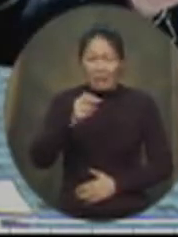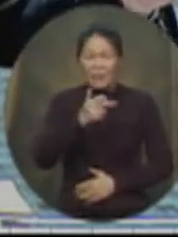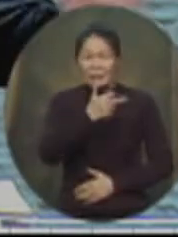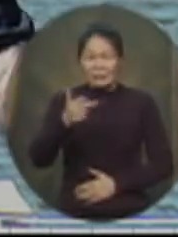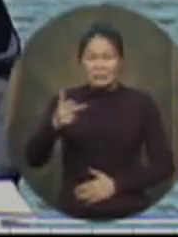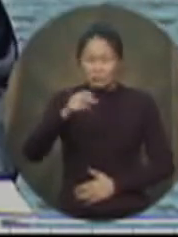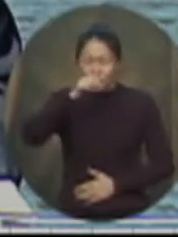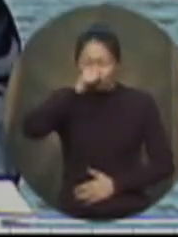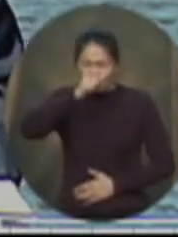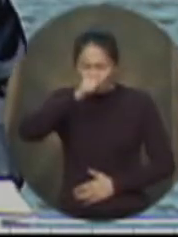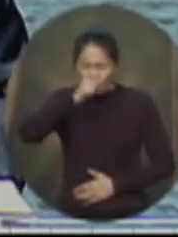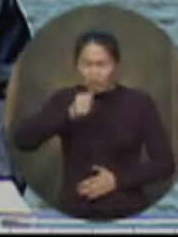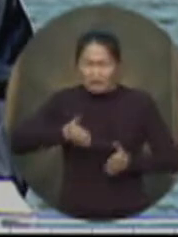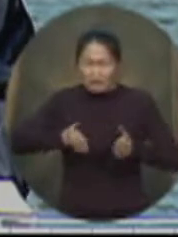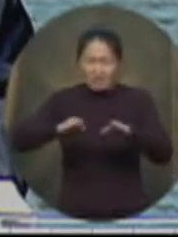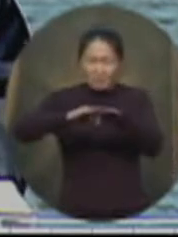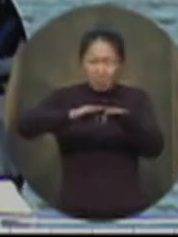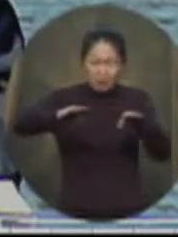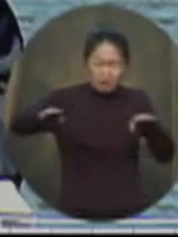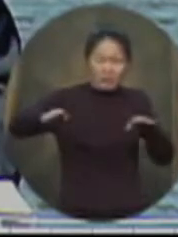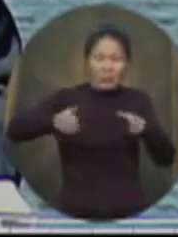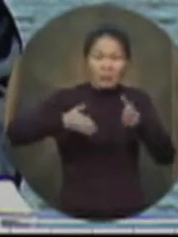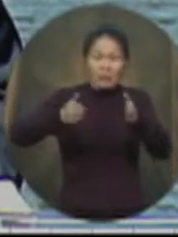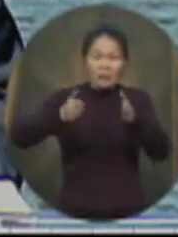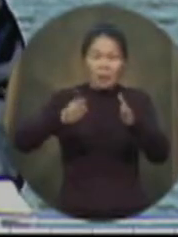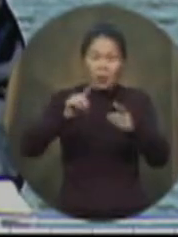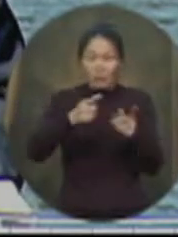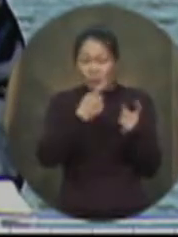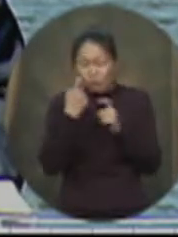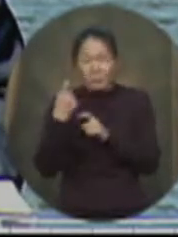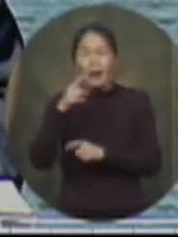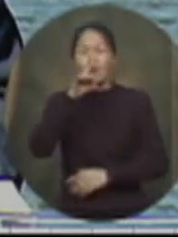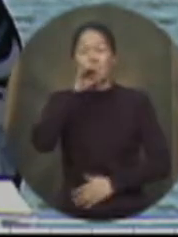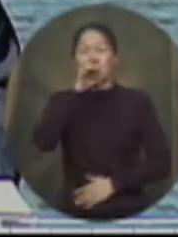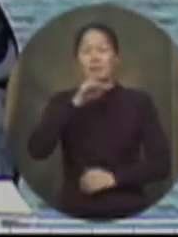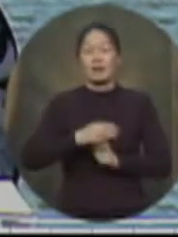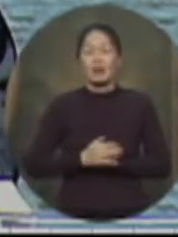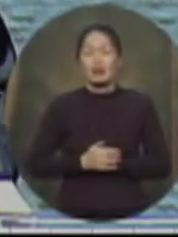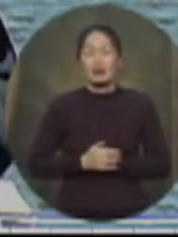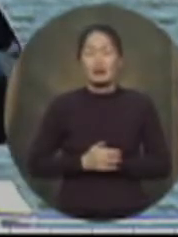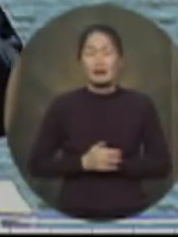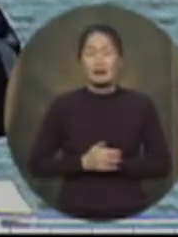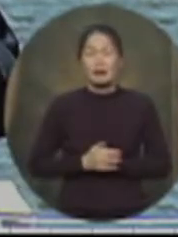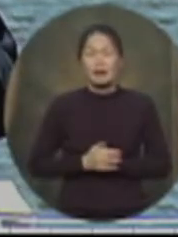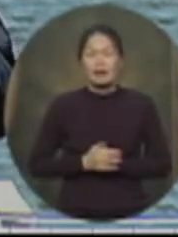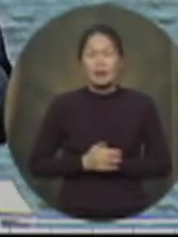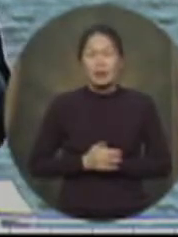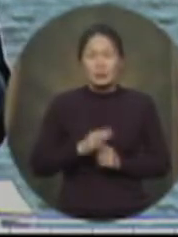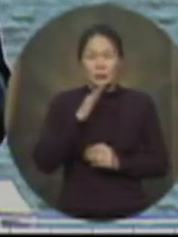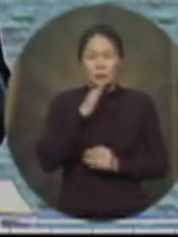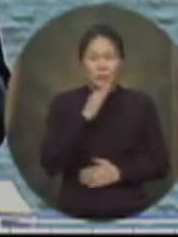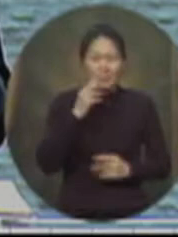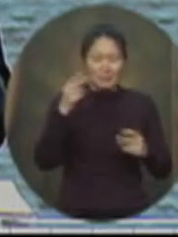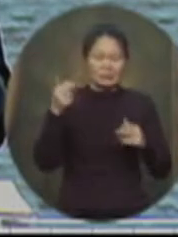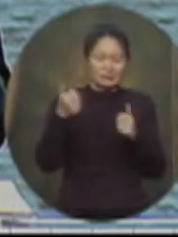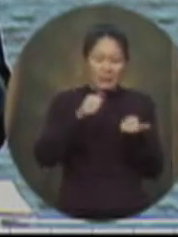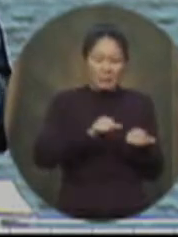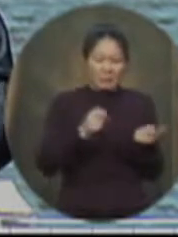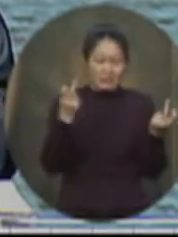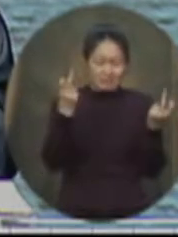좋은 길 평탄한 길 여기에 현혹되는 안된다 말입니다 사망의 음침한 골짜기로